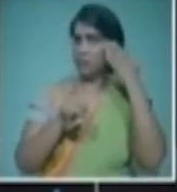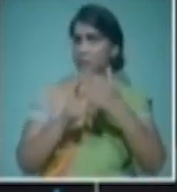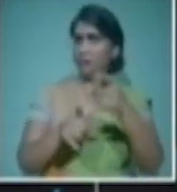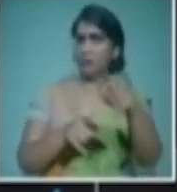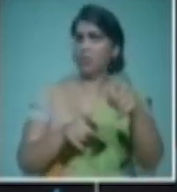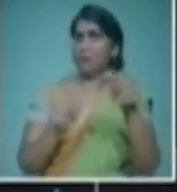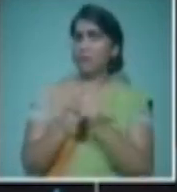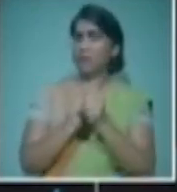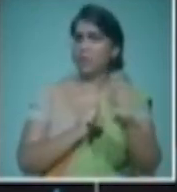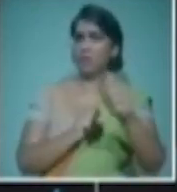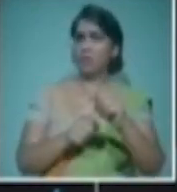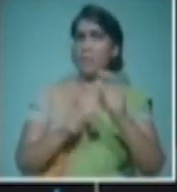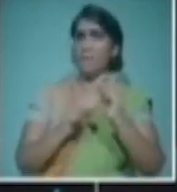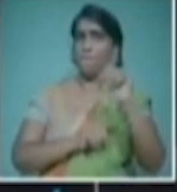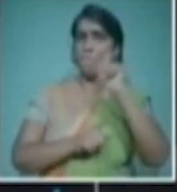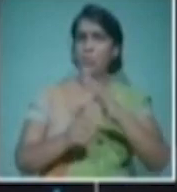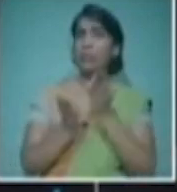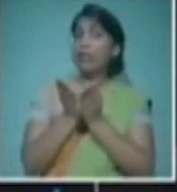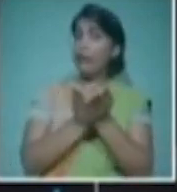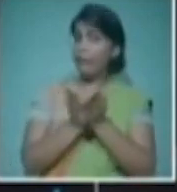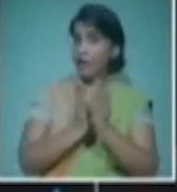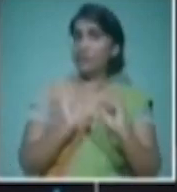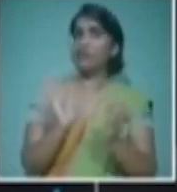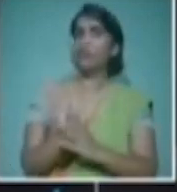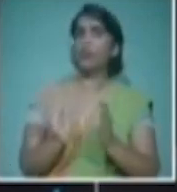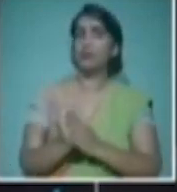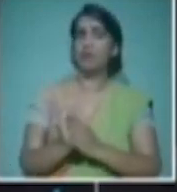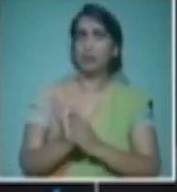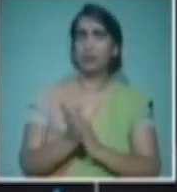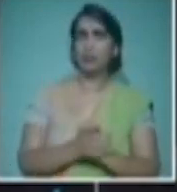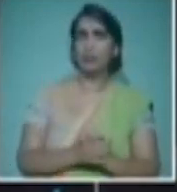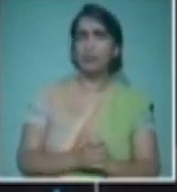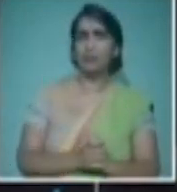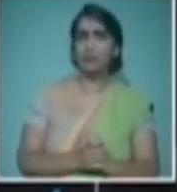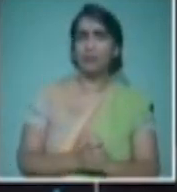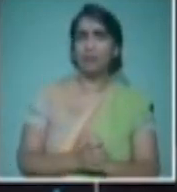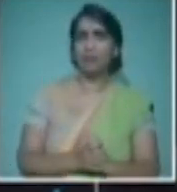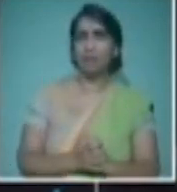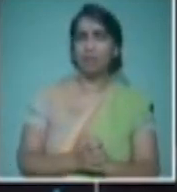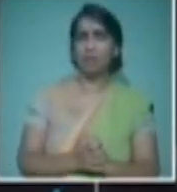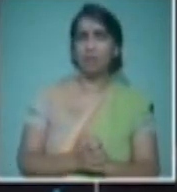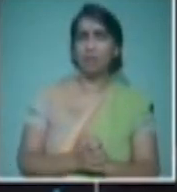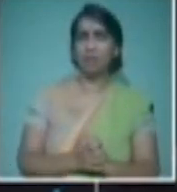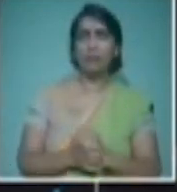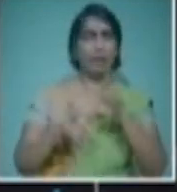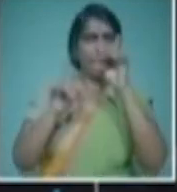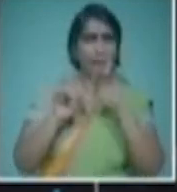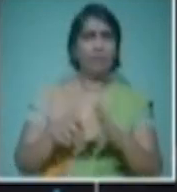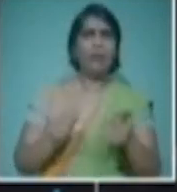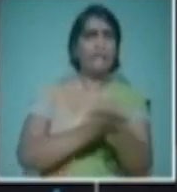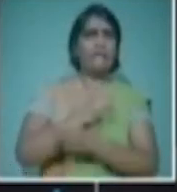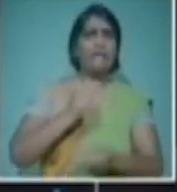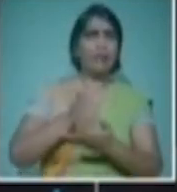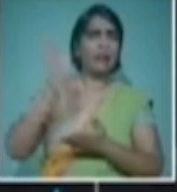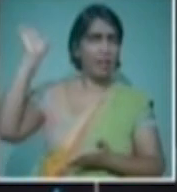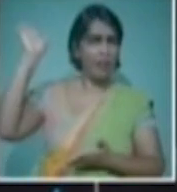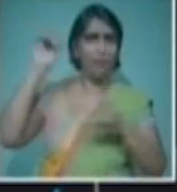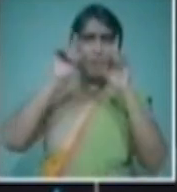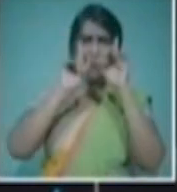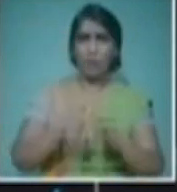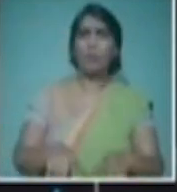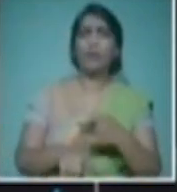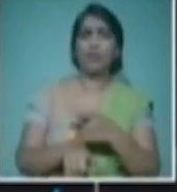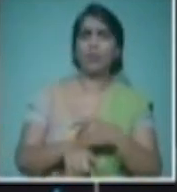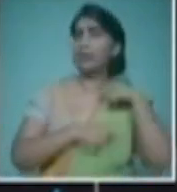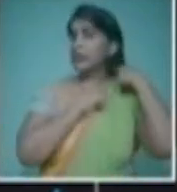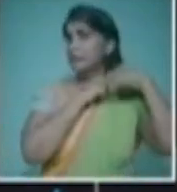මේ ප්‍රශ්නේ යොමු කරන්න පාර්ලිමේන්තුවේ විනය කමිටුවට විනය කමිටුව හැසිරෙන්න මේ වගේ අර වෙලෙත් ඉන්නවා මේ වගේ අය අර බානට